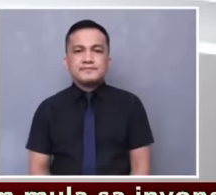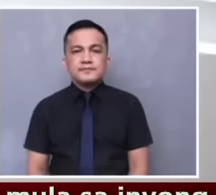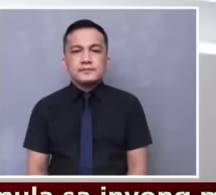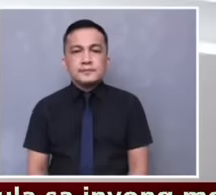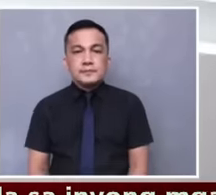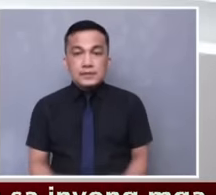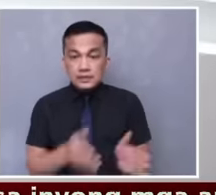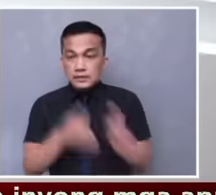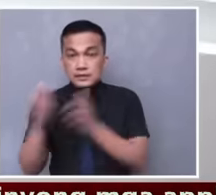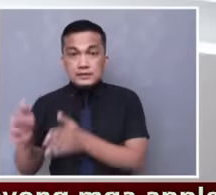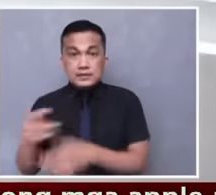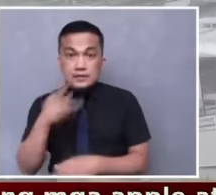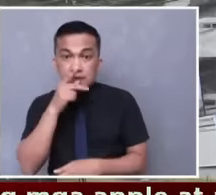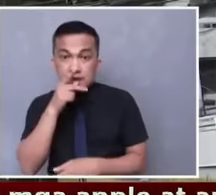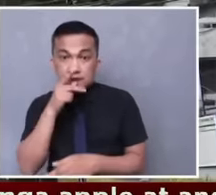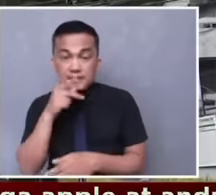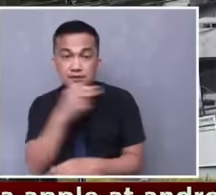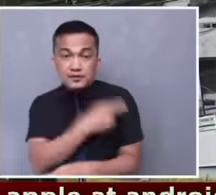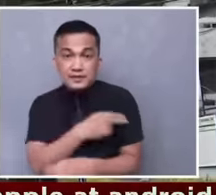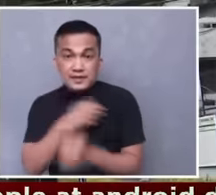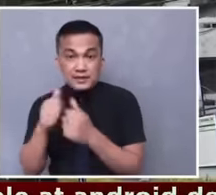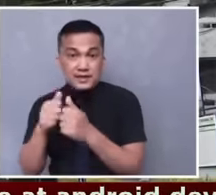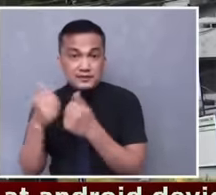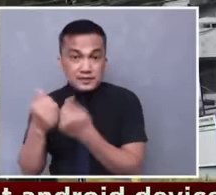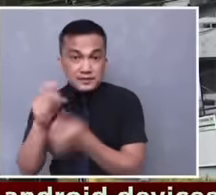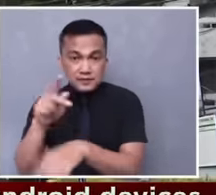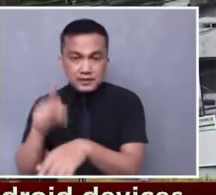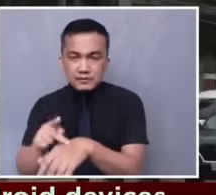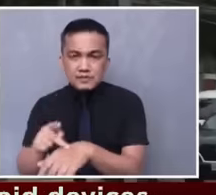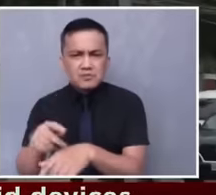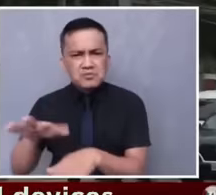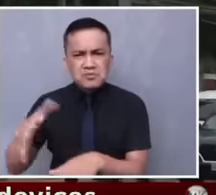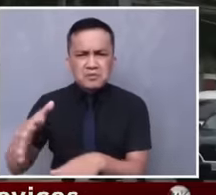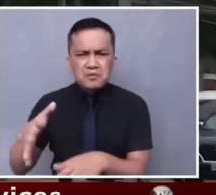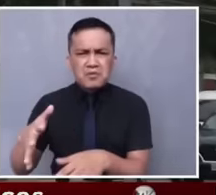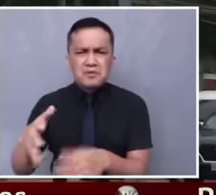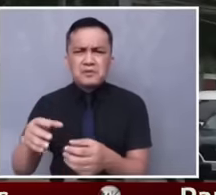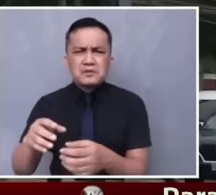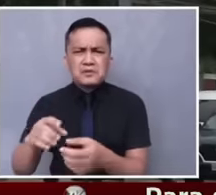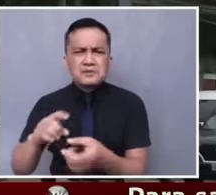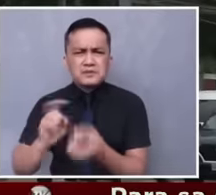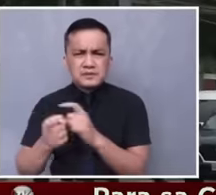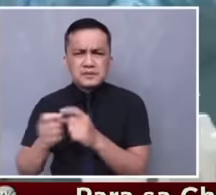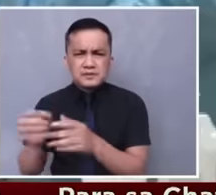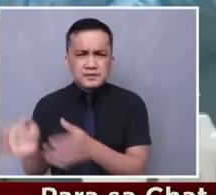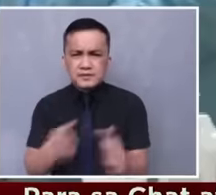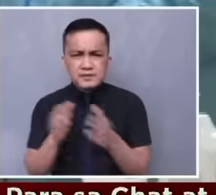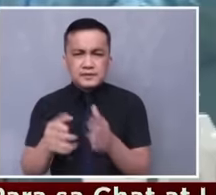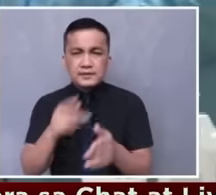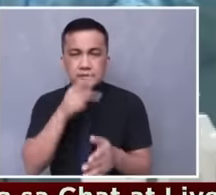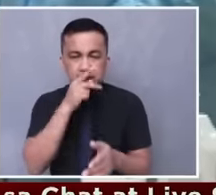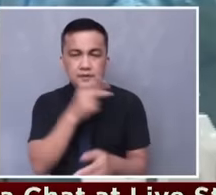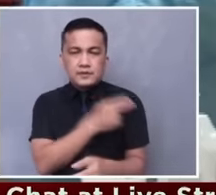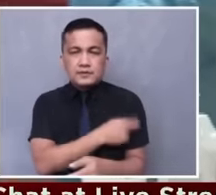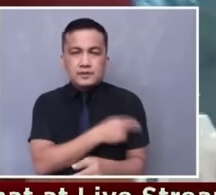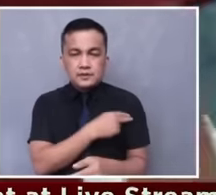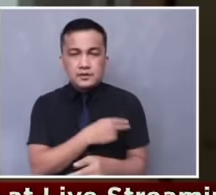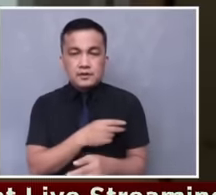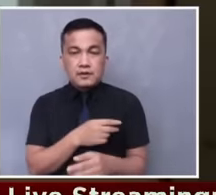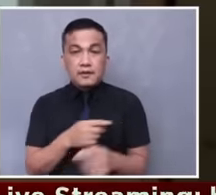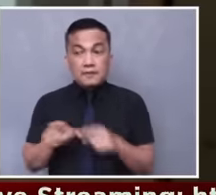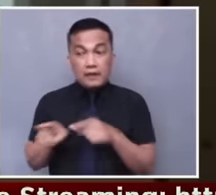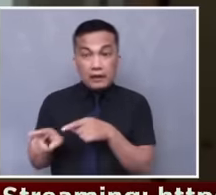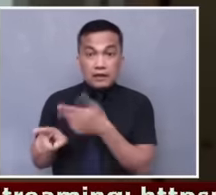Hospitals Association of the Philippines, walang gaanong pagbabago sa paghahanda ng mga pribadong ospital. Ang problema nila